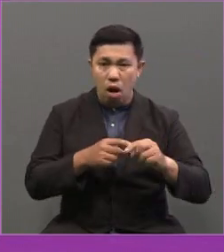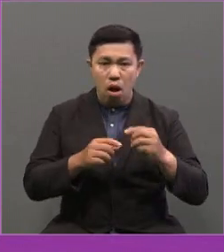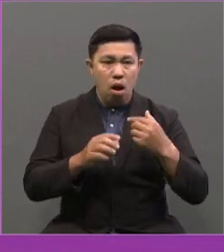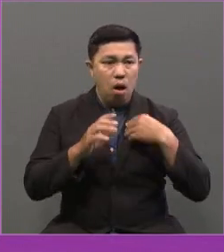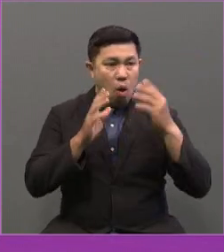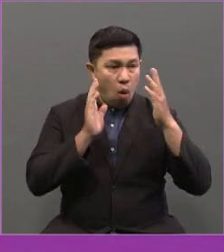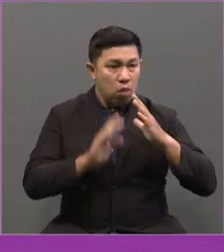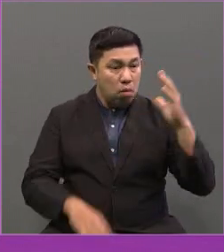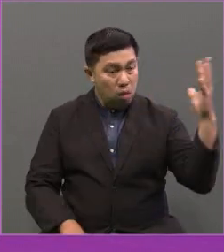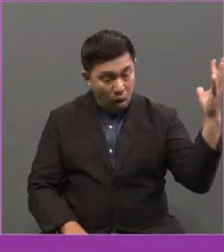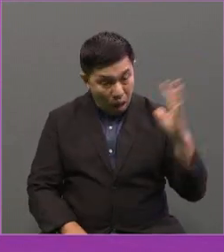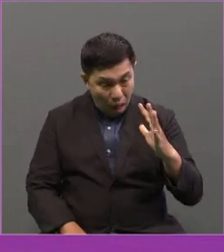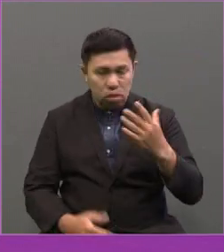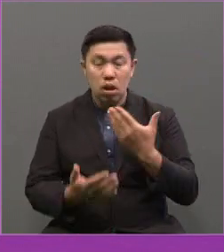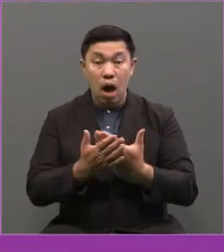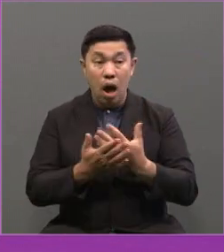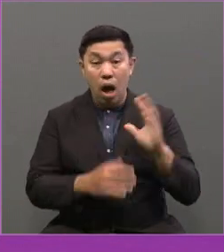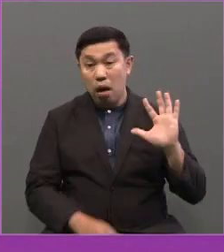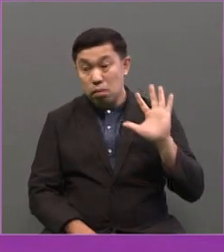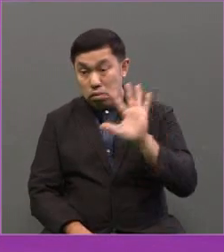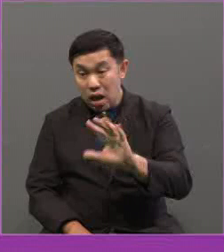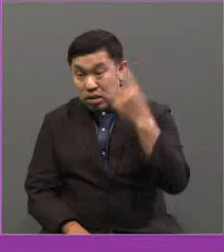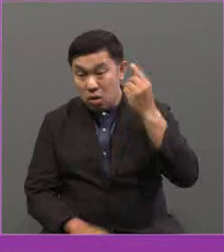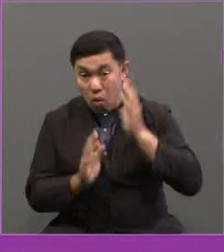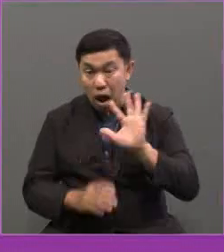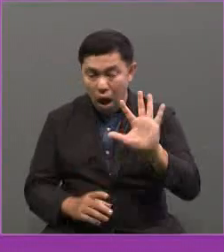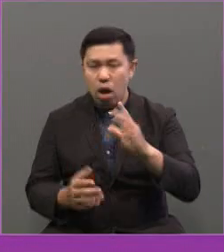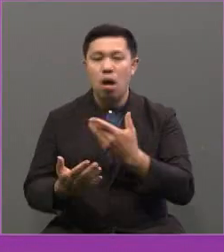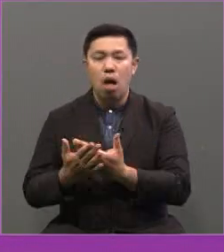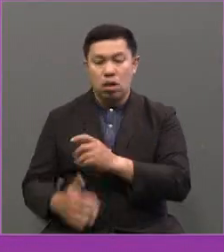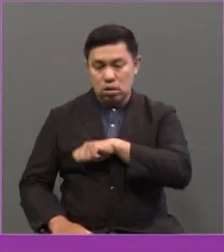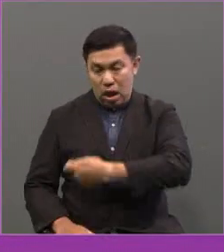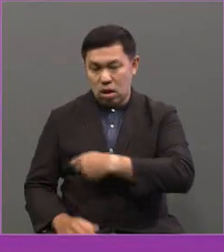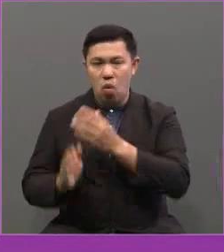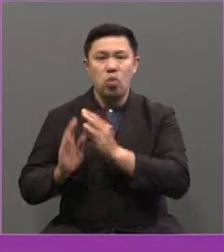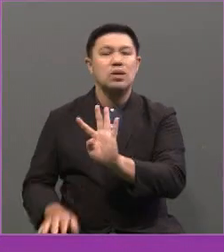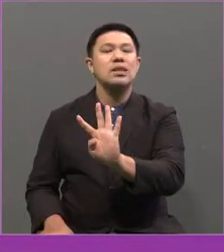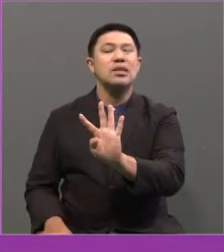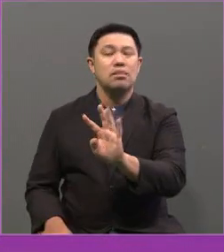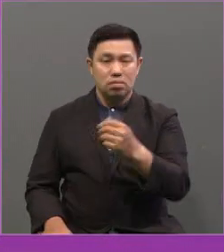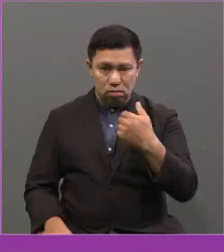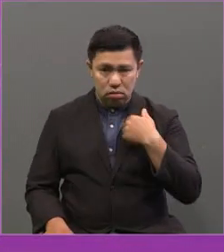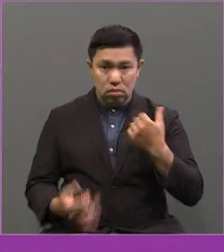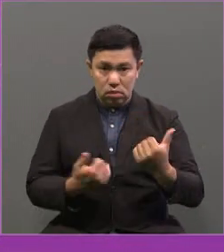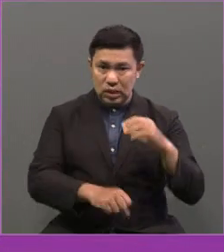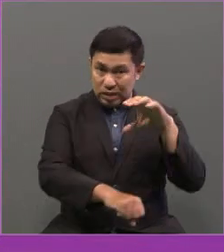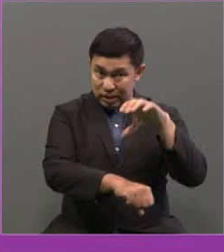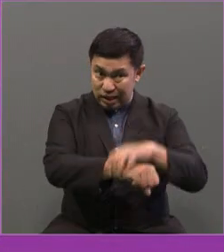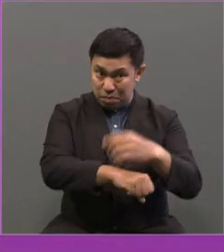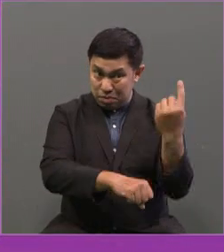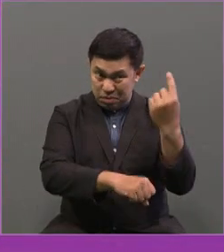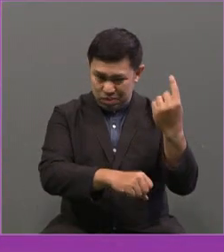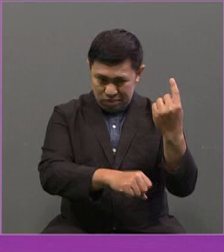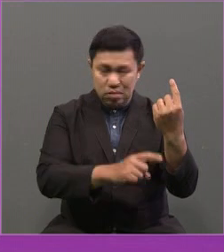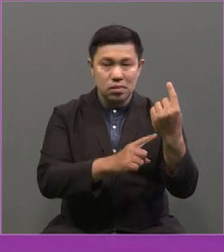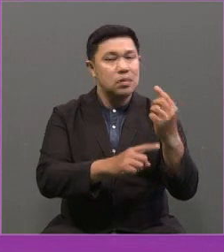จ่าย4 อะไรแบบเนี้ยนะคะสุดท้ายจ่ายเงินก็ไม่ได้ไปนะคะแต่ว่าข่าวความคืบหน้าก็คือจับ1ในผู้ต้อง